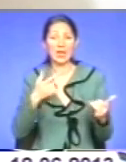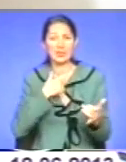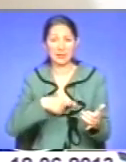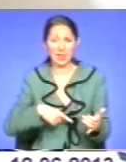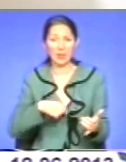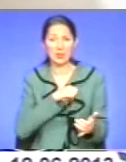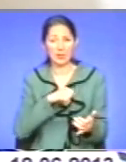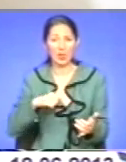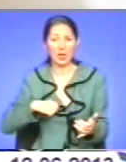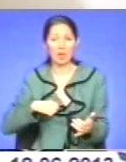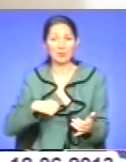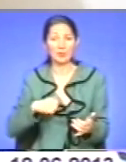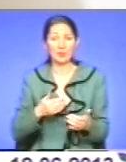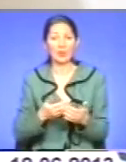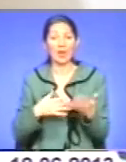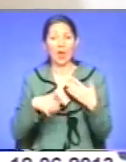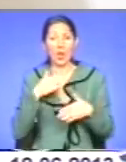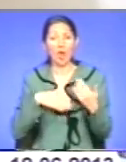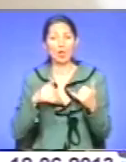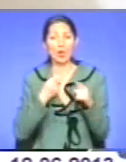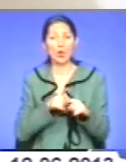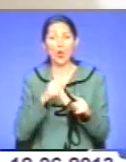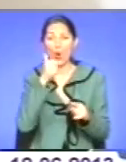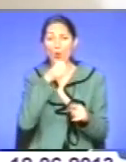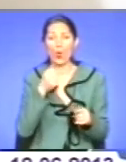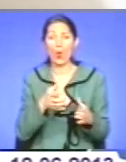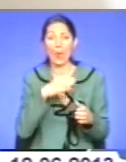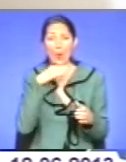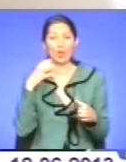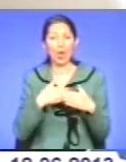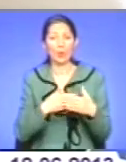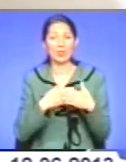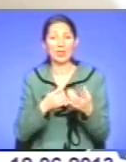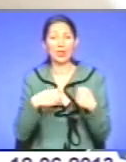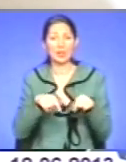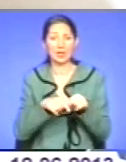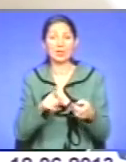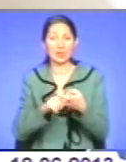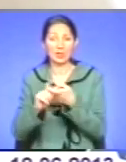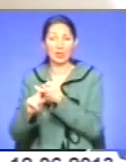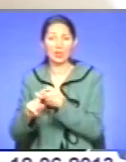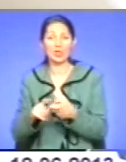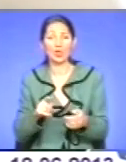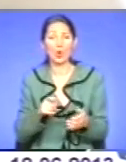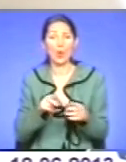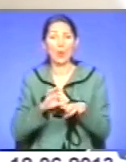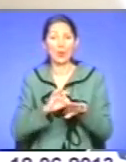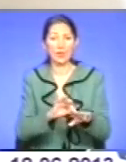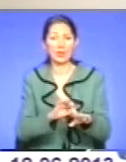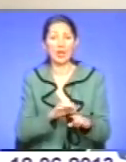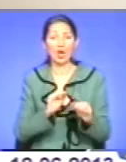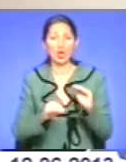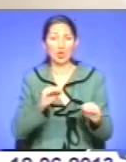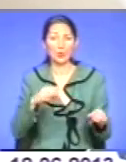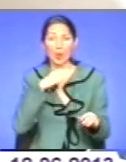для себе самих. Відрадно, що цього року стільки громадських організацій залучилося до його проведення. Розроблено велика кількість